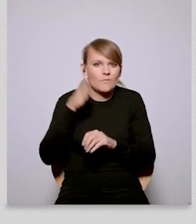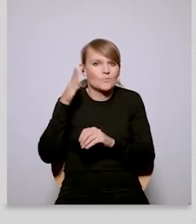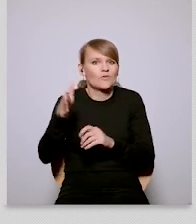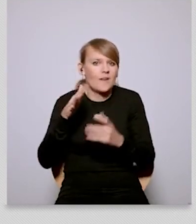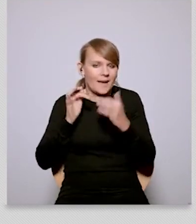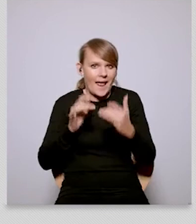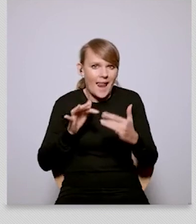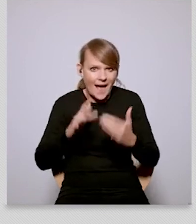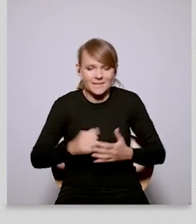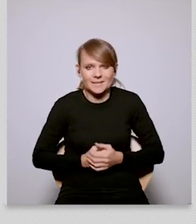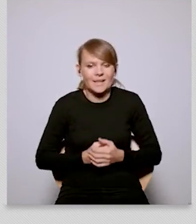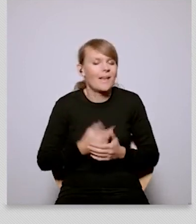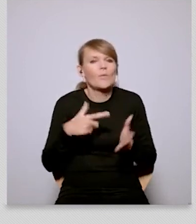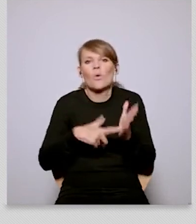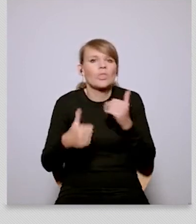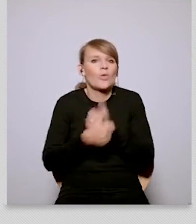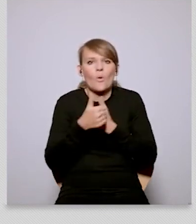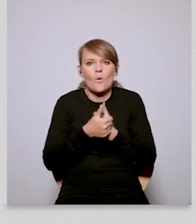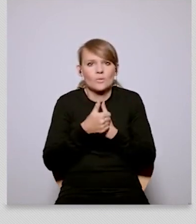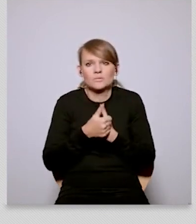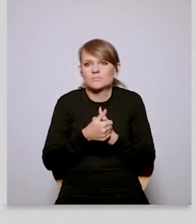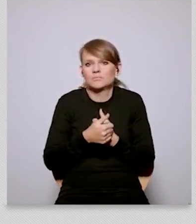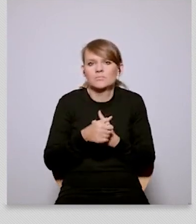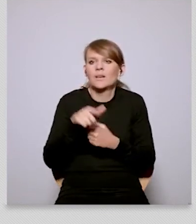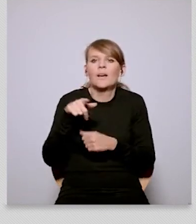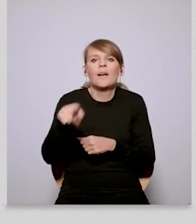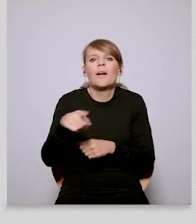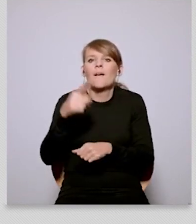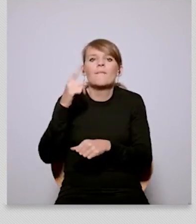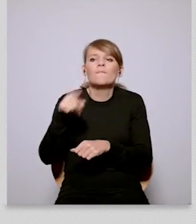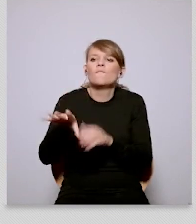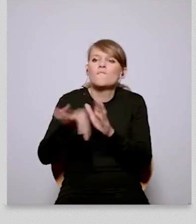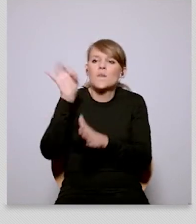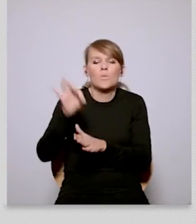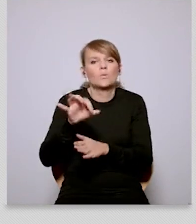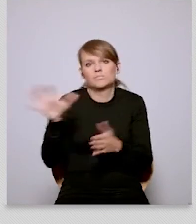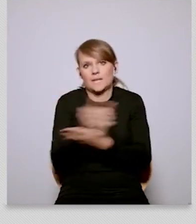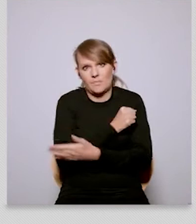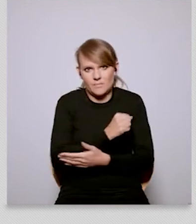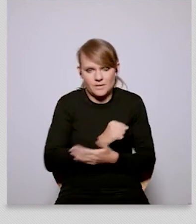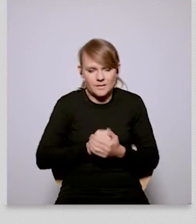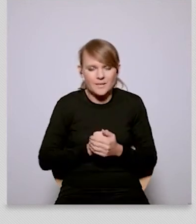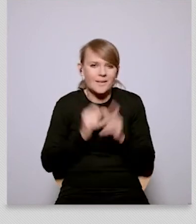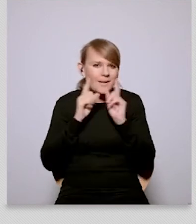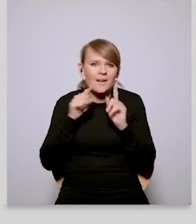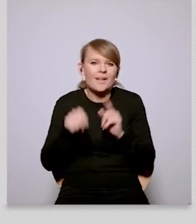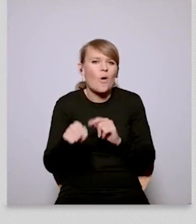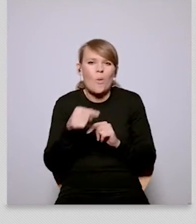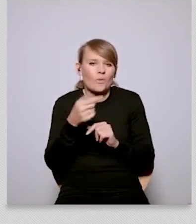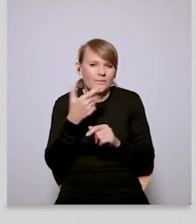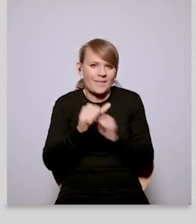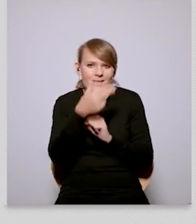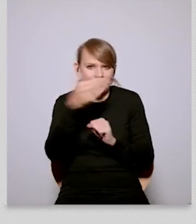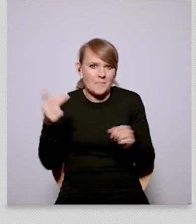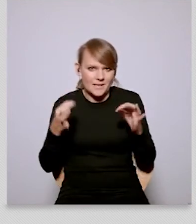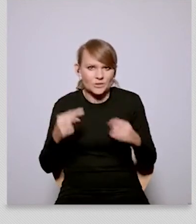i że wcale nie chodzi o to żeby odbierać komuś wybór na poziomie krajowym mimo że to nie jest temat dzisiejszej dyskusji myślę że